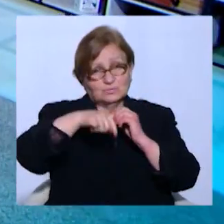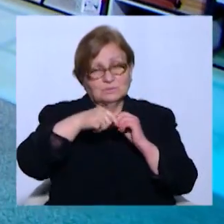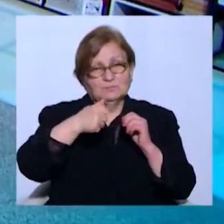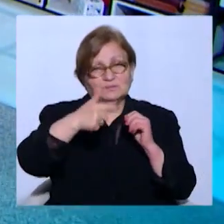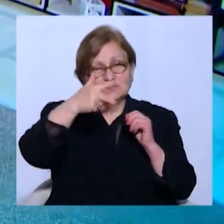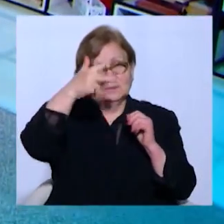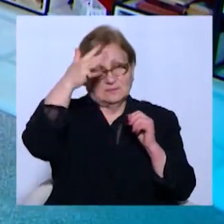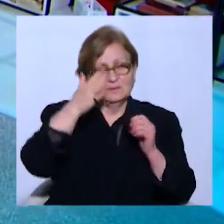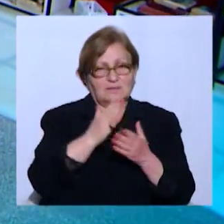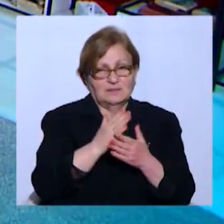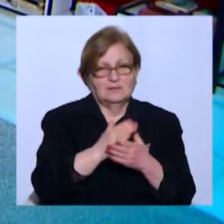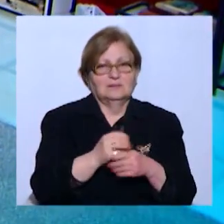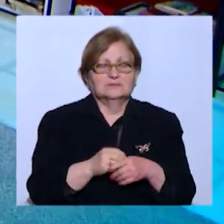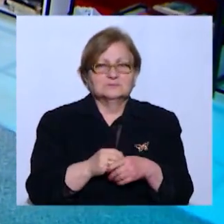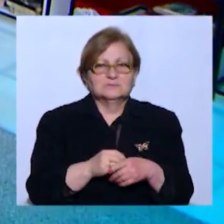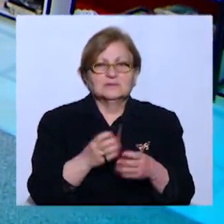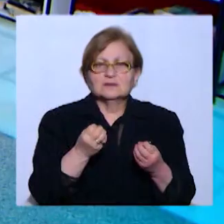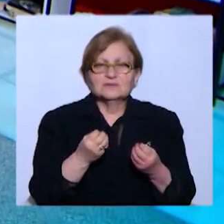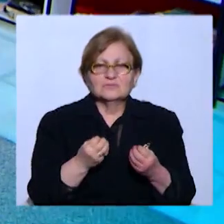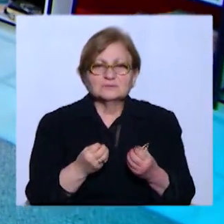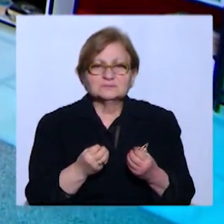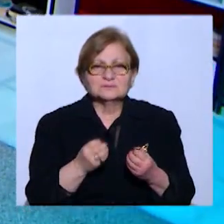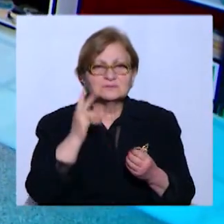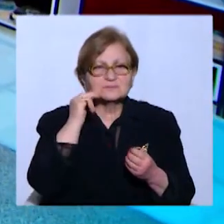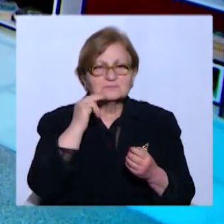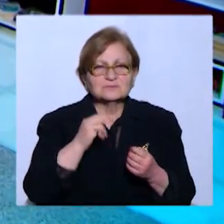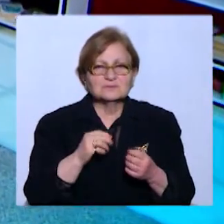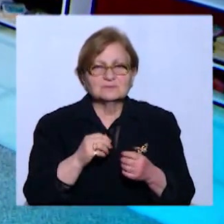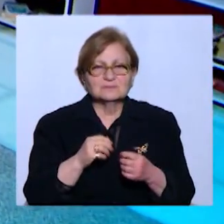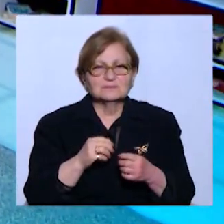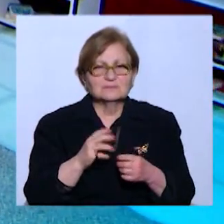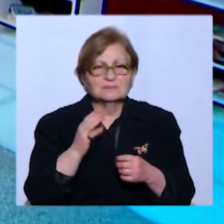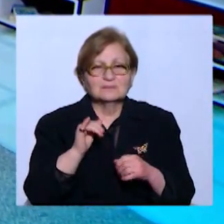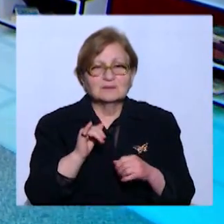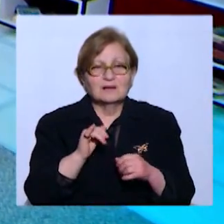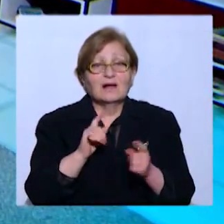გვიჩვენებს, მართალია. კიდე აბა გაიხსენეთ, სად ხდება?